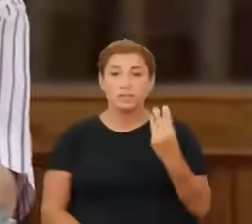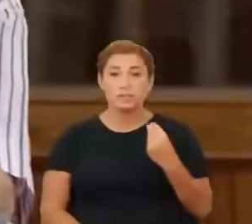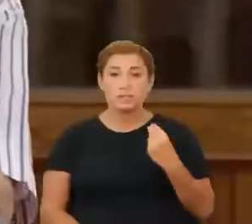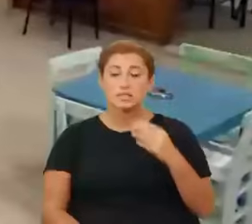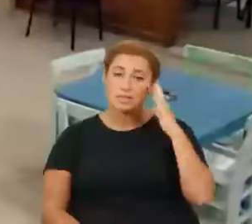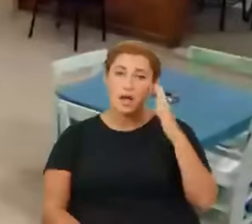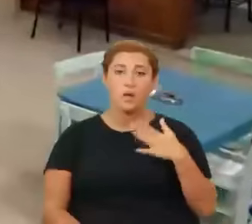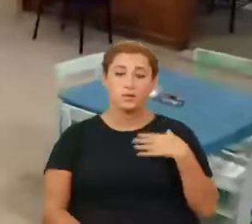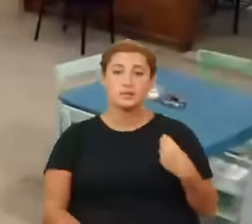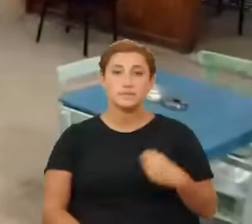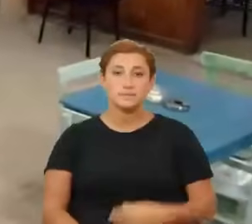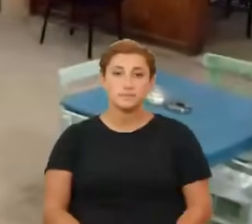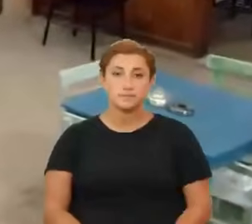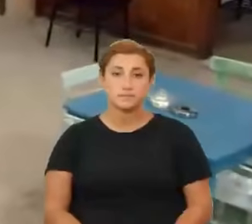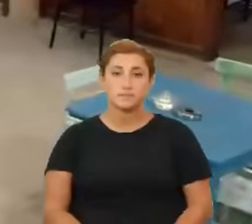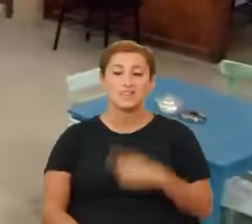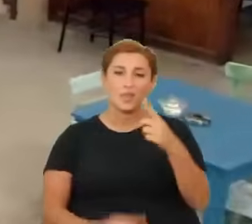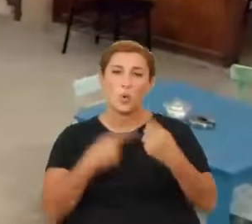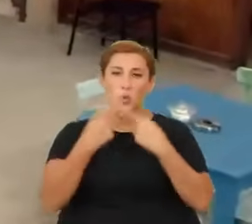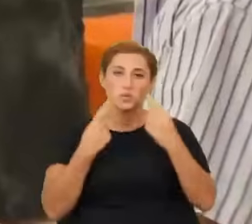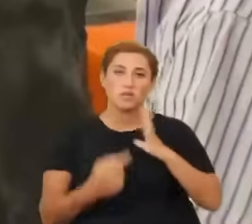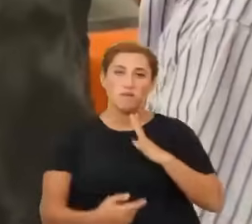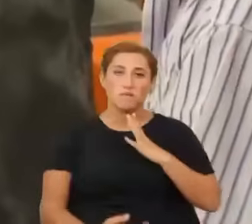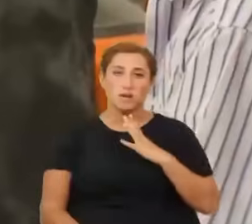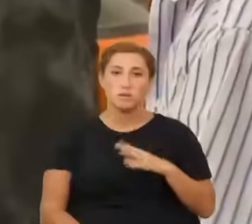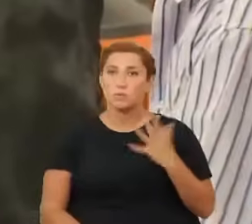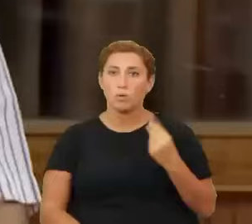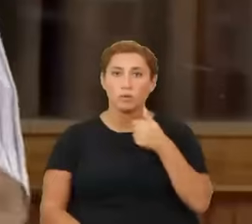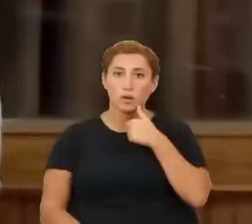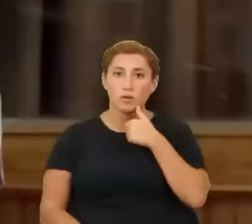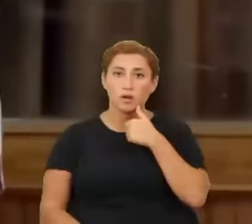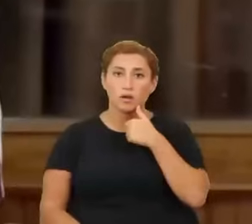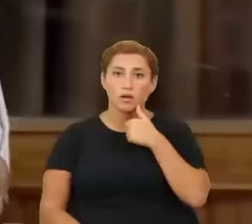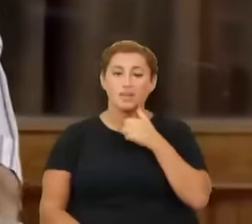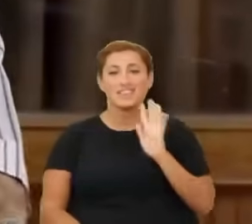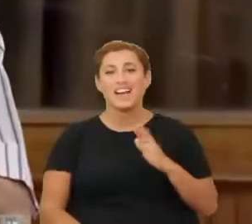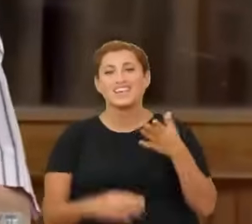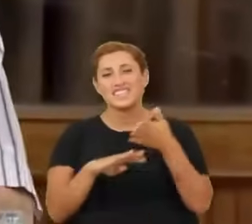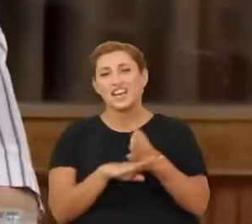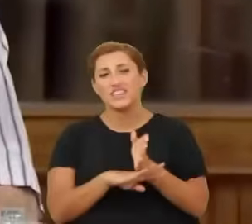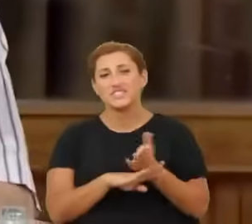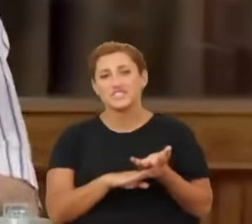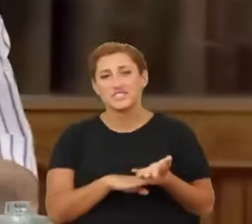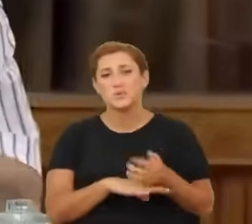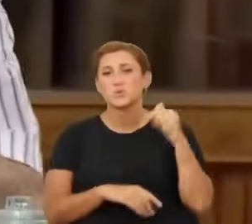Nasılsın? Sağ olun babacığım. Senden konuşacaklarım var. Hayırdır baba? Ya gerçi şu